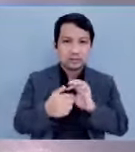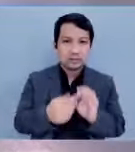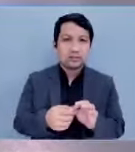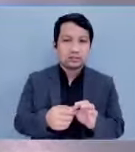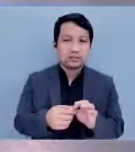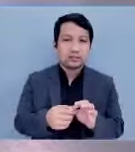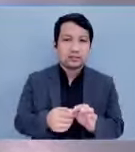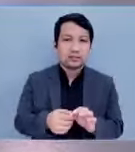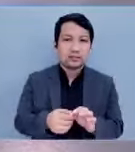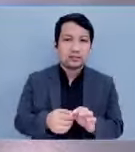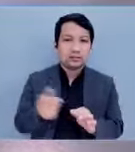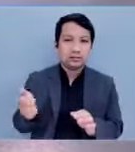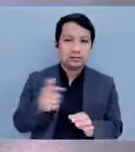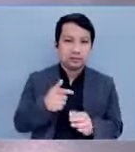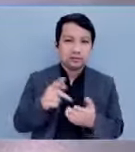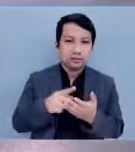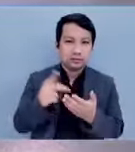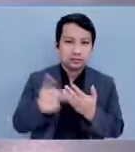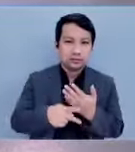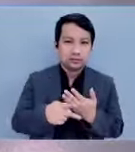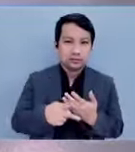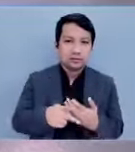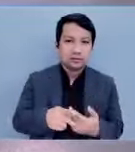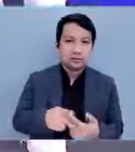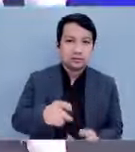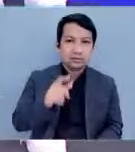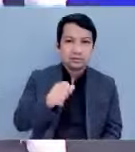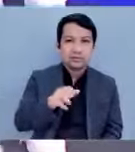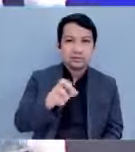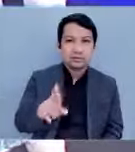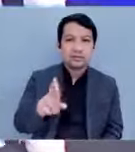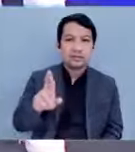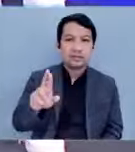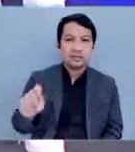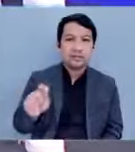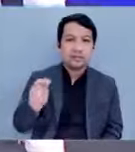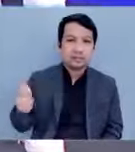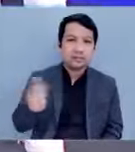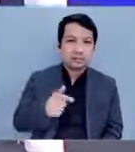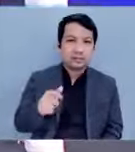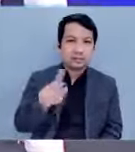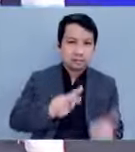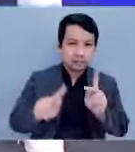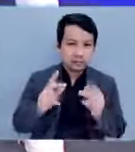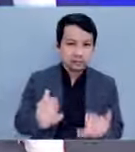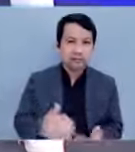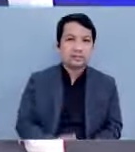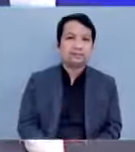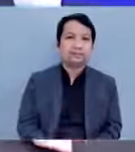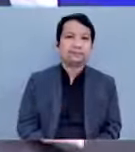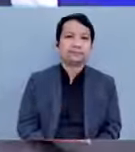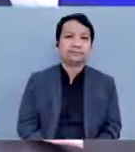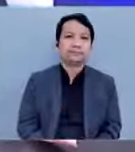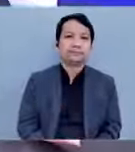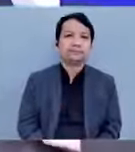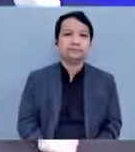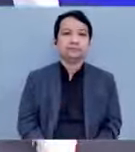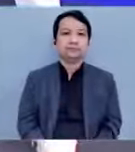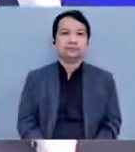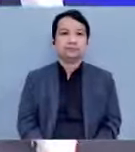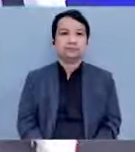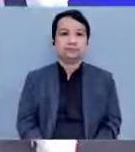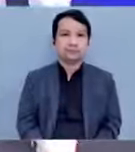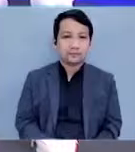rin po yung aming programmer, si Ars po. Wow! Na-performer din? Opo, na-performer din po. So, ito po, yung mga props po